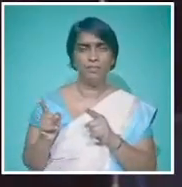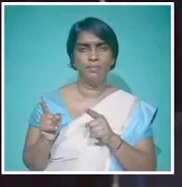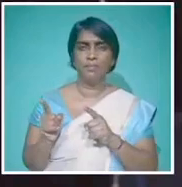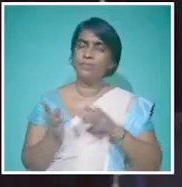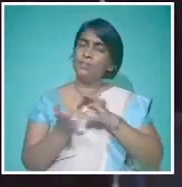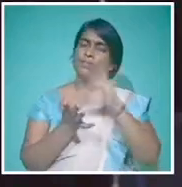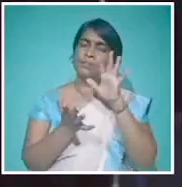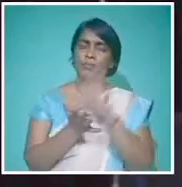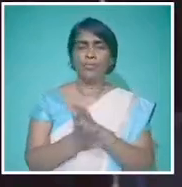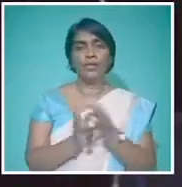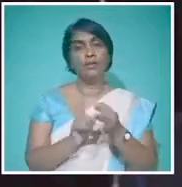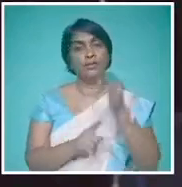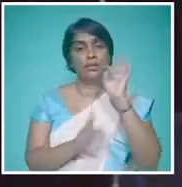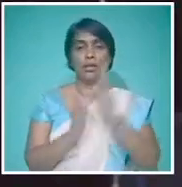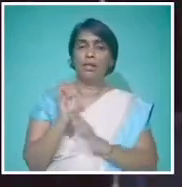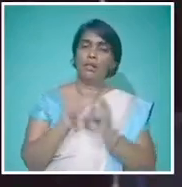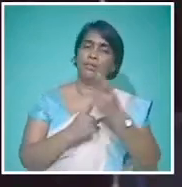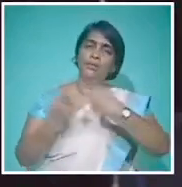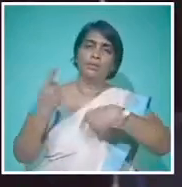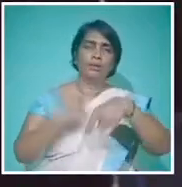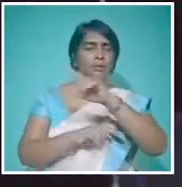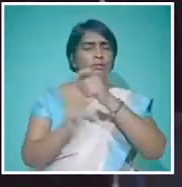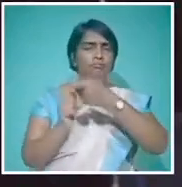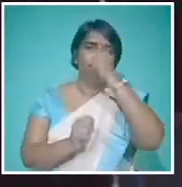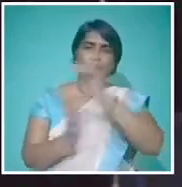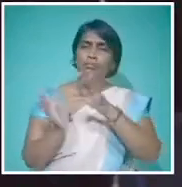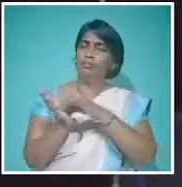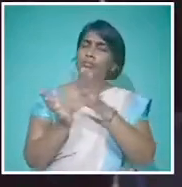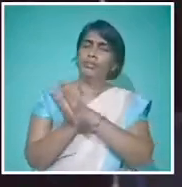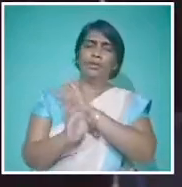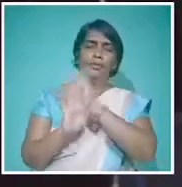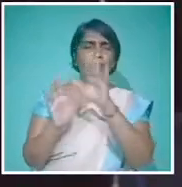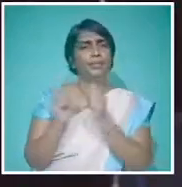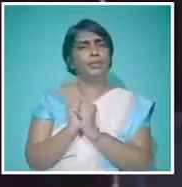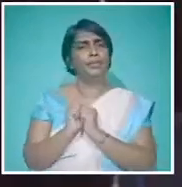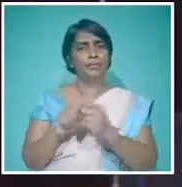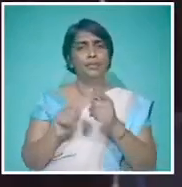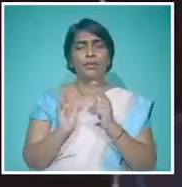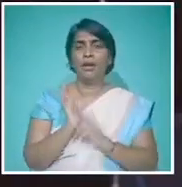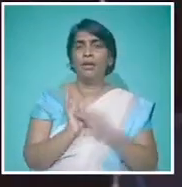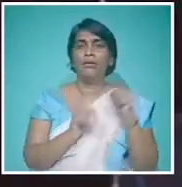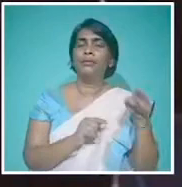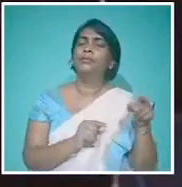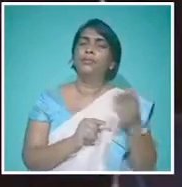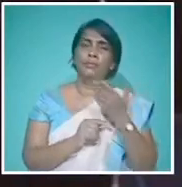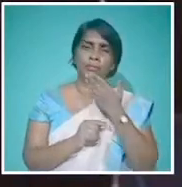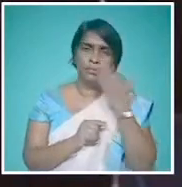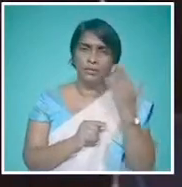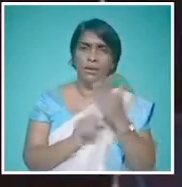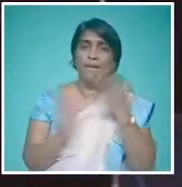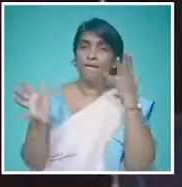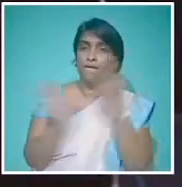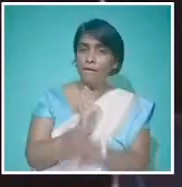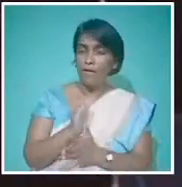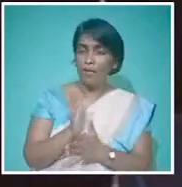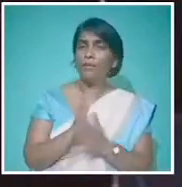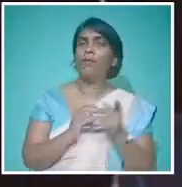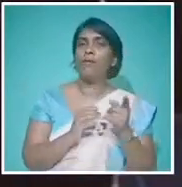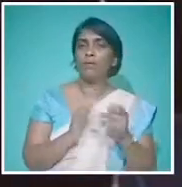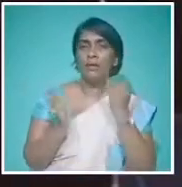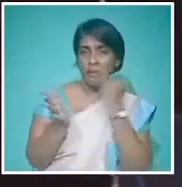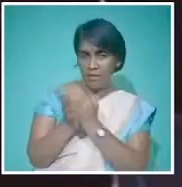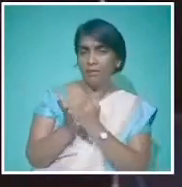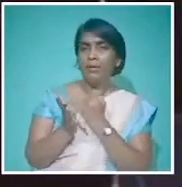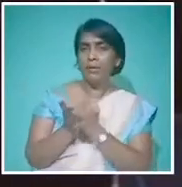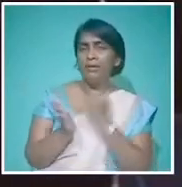තීරණ ගන්නවා ජනාධිපති, ඇමති මණ්ඩල තීරණ අරගන්නවා, ඒවා ක්‍රියාවට නම් වුණා. ඕනනම් මේ ජාතික සභාවට පුළුවන් ඒව වැරදුනාට පස්සේ ගෙනල්ලා වැරද්දුව